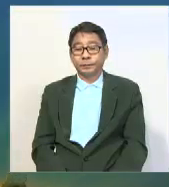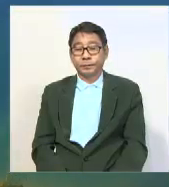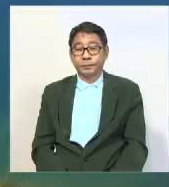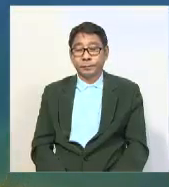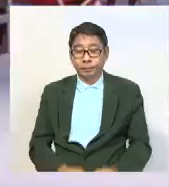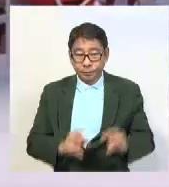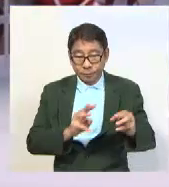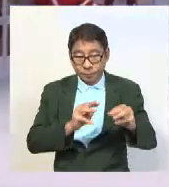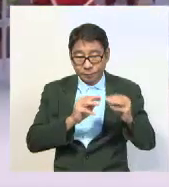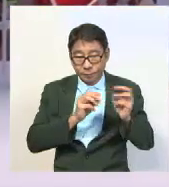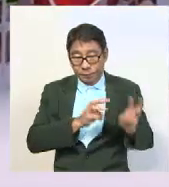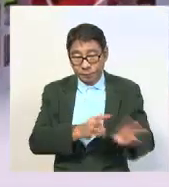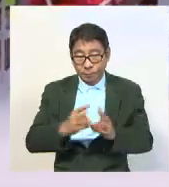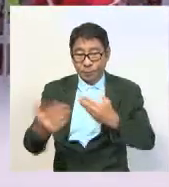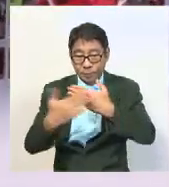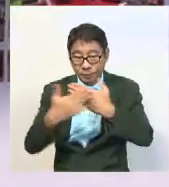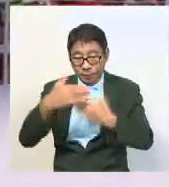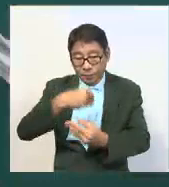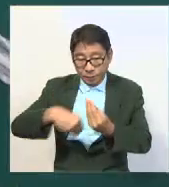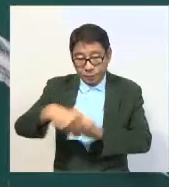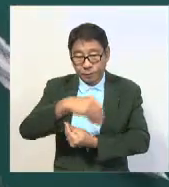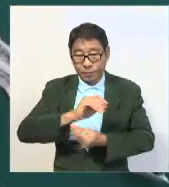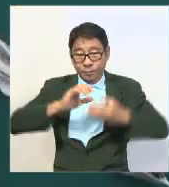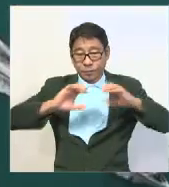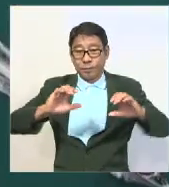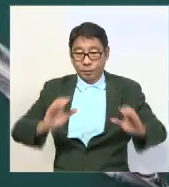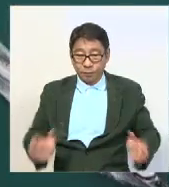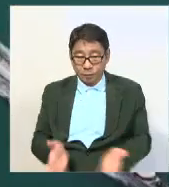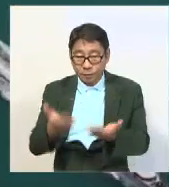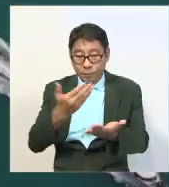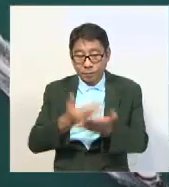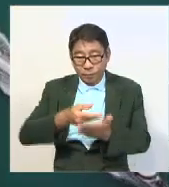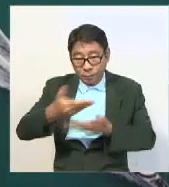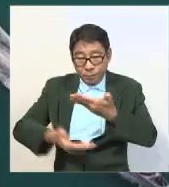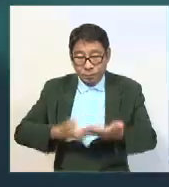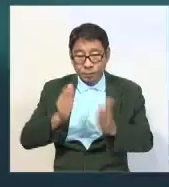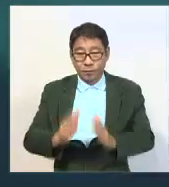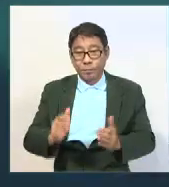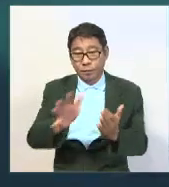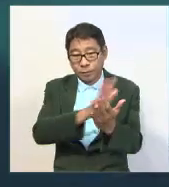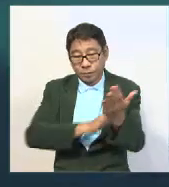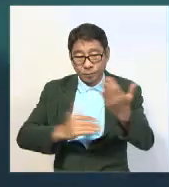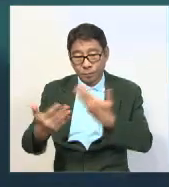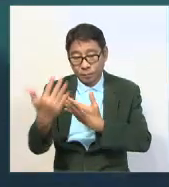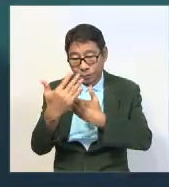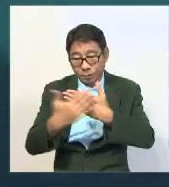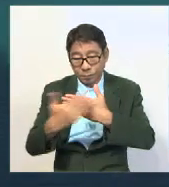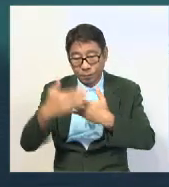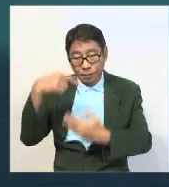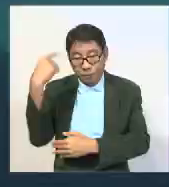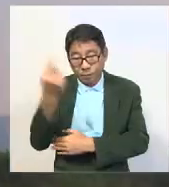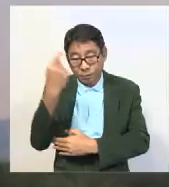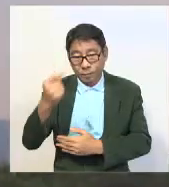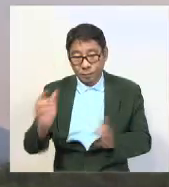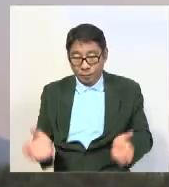1ในมาตรการกระตุ้นเศรษฐกิจของรัฐบาลที่ผลักดันการใช้จ่ายภายในประเทศก็คือมาตรการกระตุ้นการท่องเที่ยวด้ว